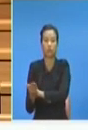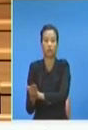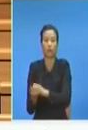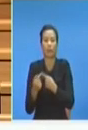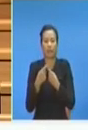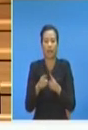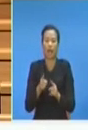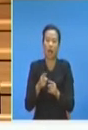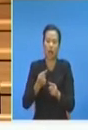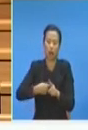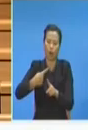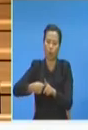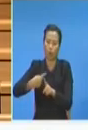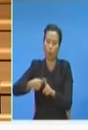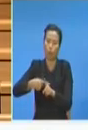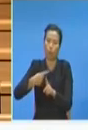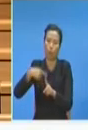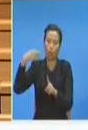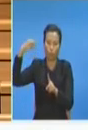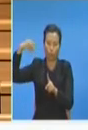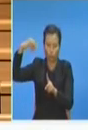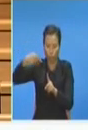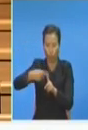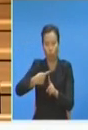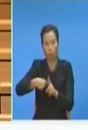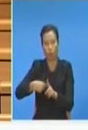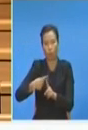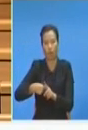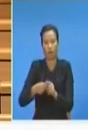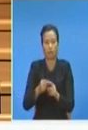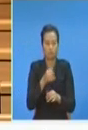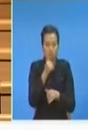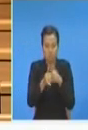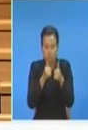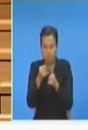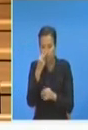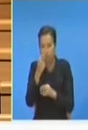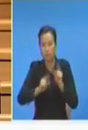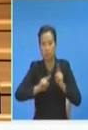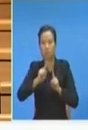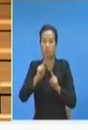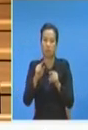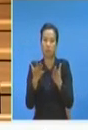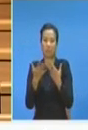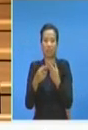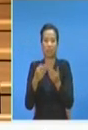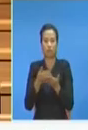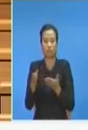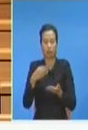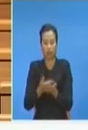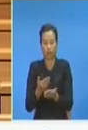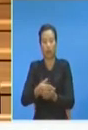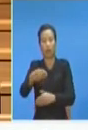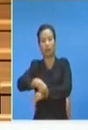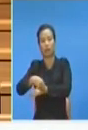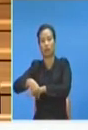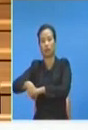นแล้วต้องสืบก่อนขณะและหลังสืบสวนต้องทำตลอดฮะตำรวจสามารถทำการสืบสวนเรื่อง